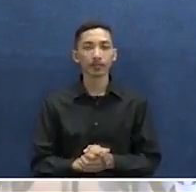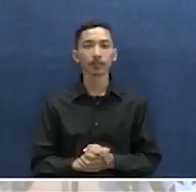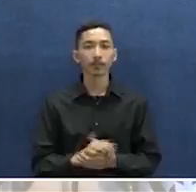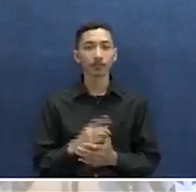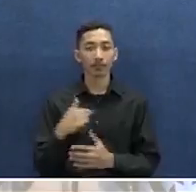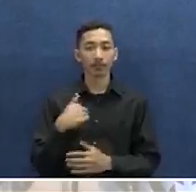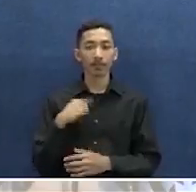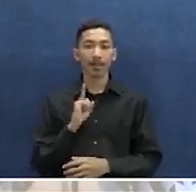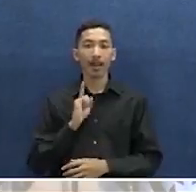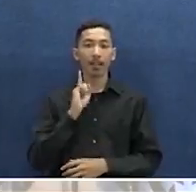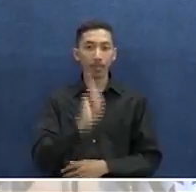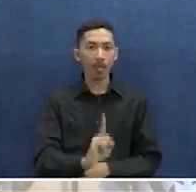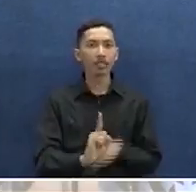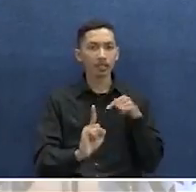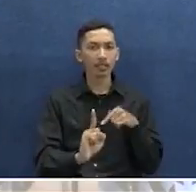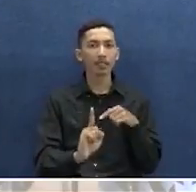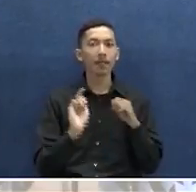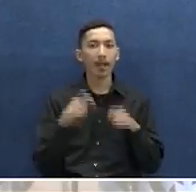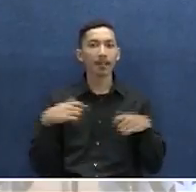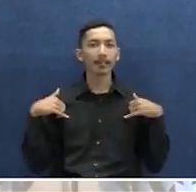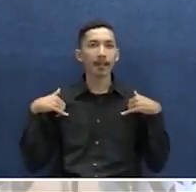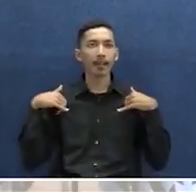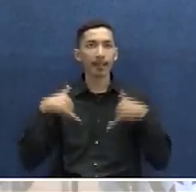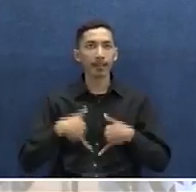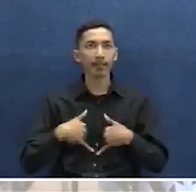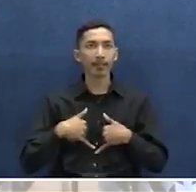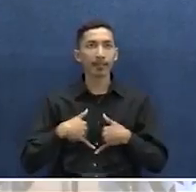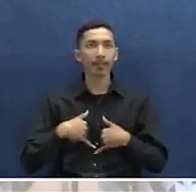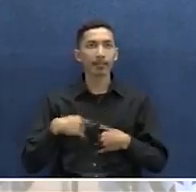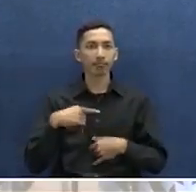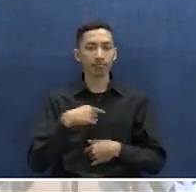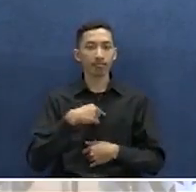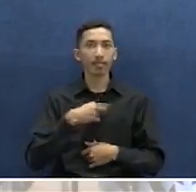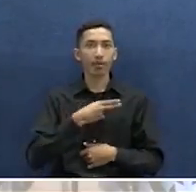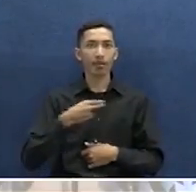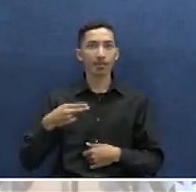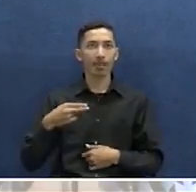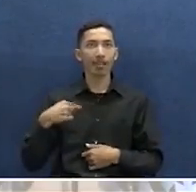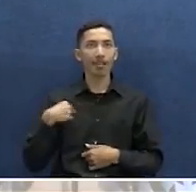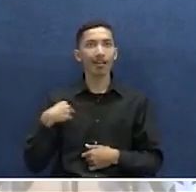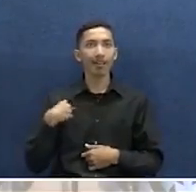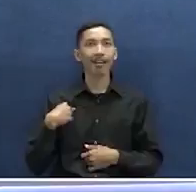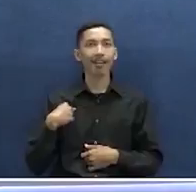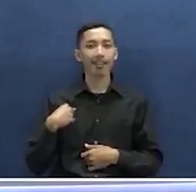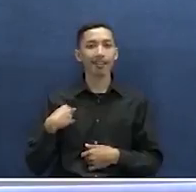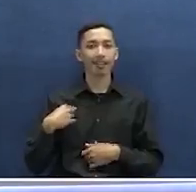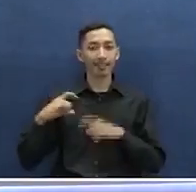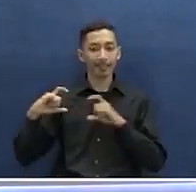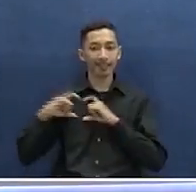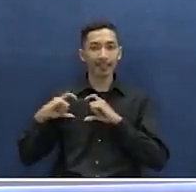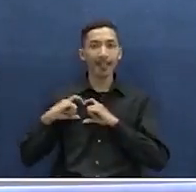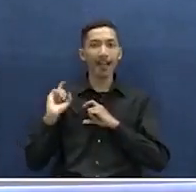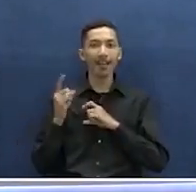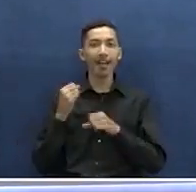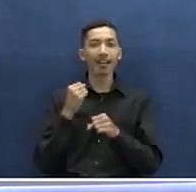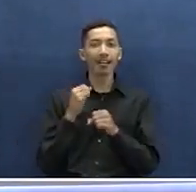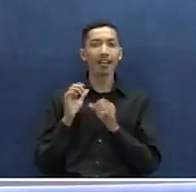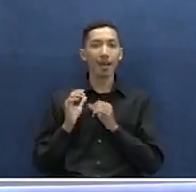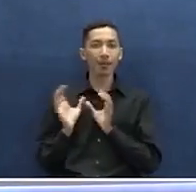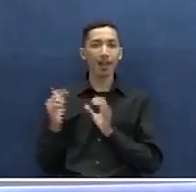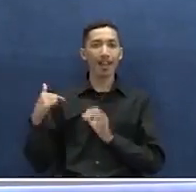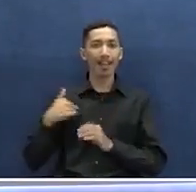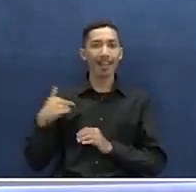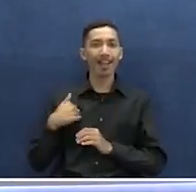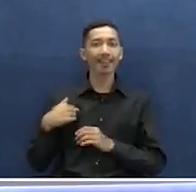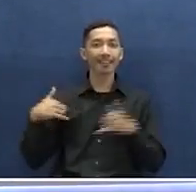saya sampai pakai jaket melambangkan Indonesia er udah ya karena Saya bangga jadi